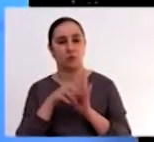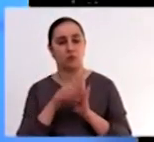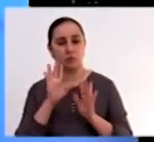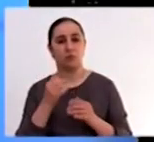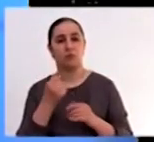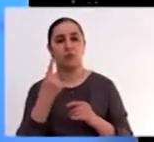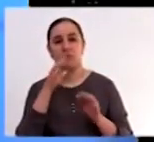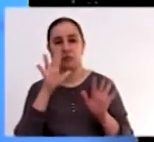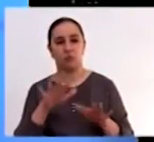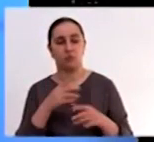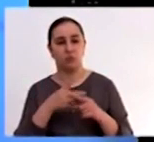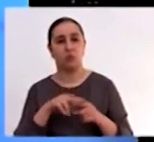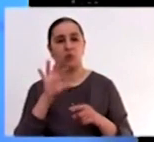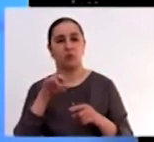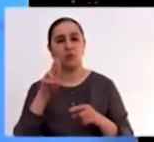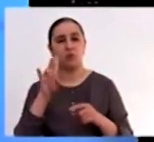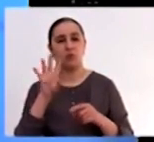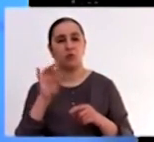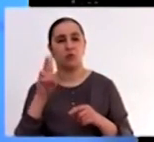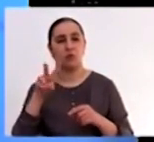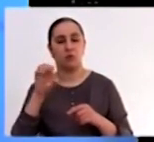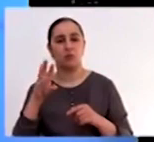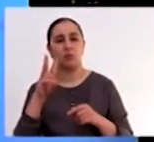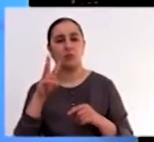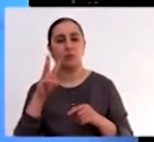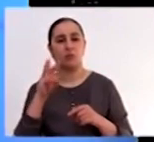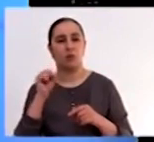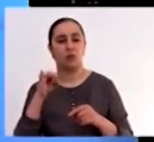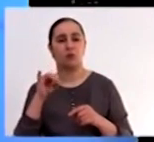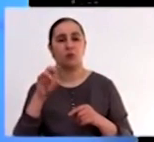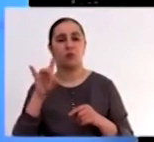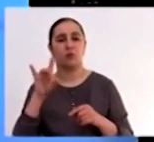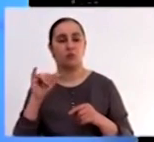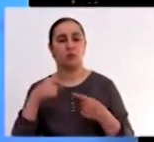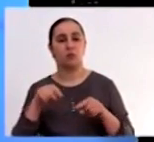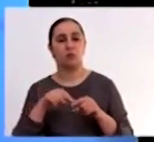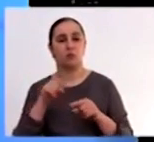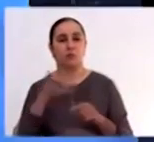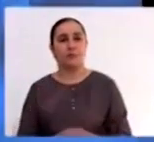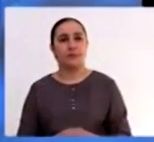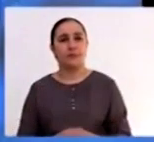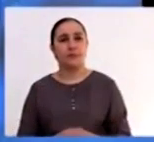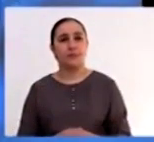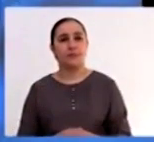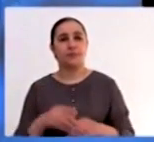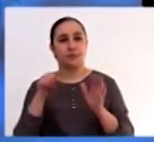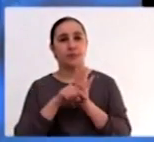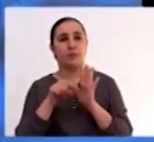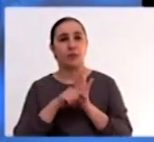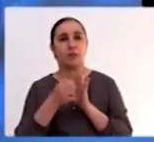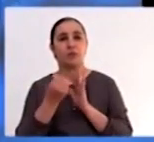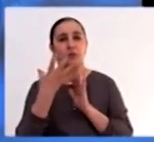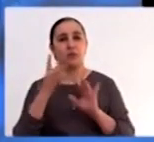kiritasiz, bir vaqtning o'zida ham Odnoklassnikda ham Mail.ru'da foydalanishingiz mumkin bo'lar ekan. Ichida bir